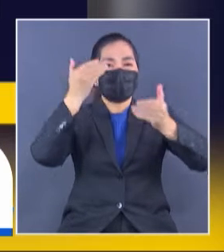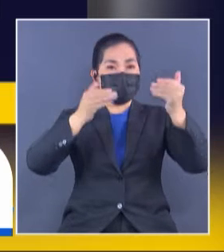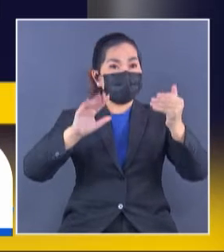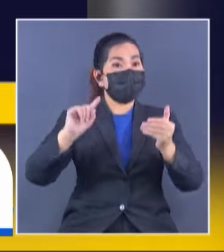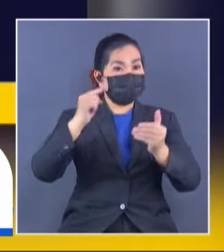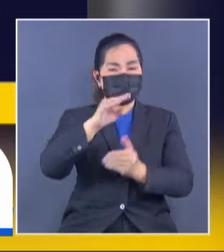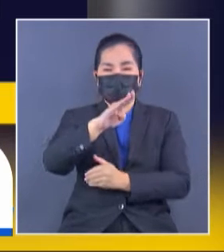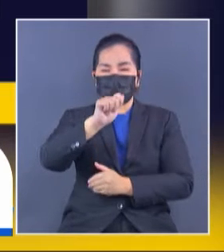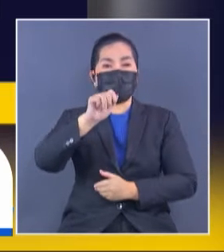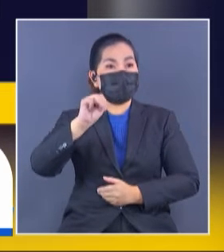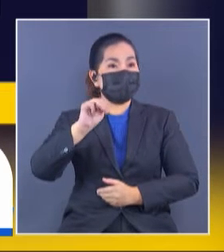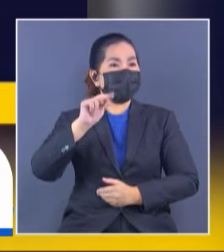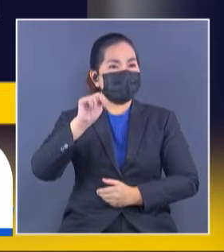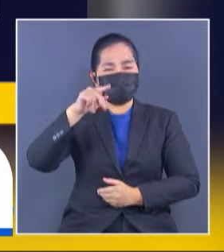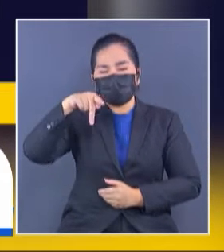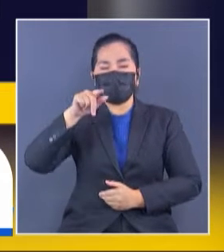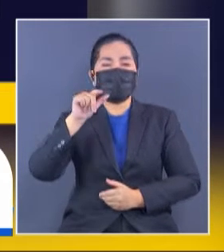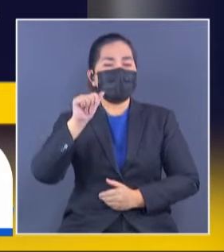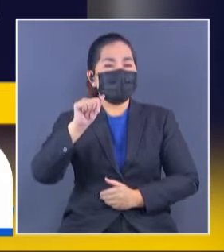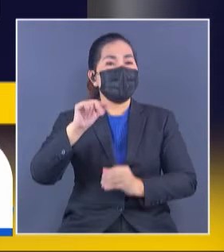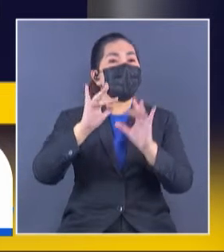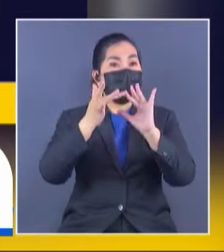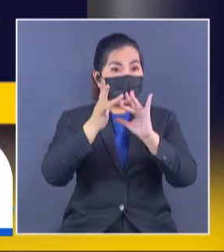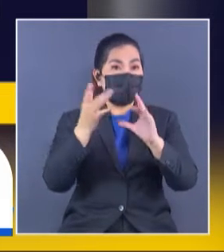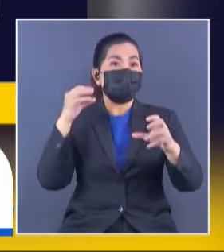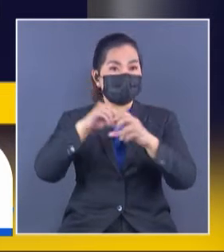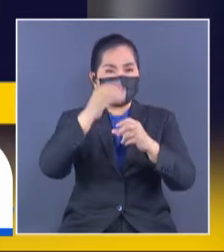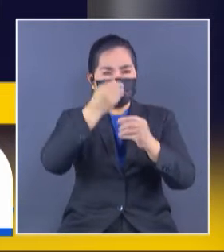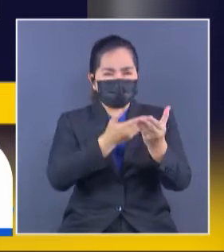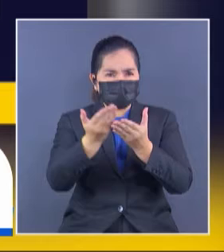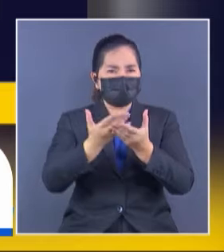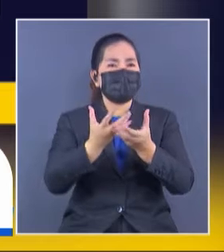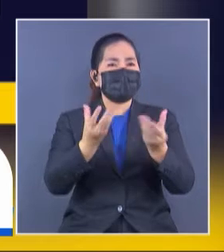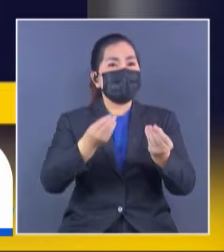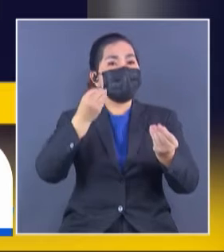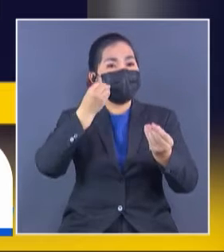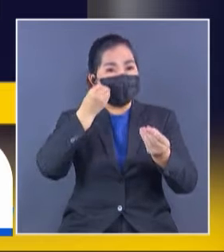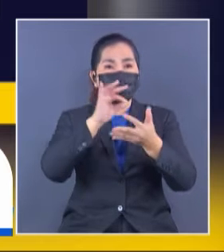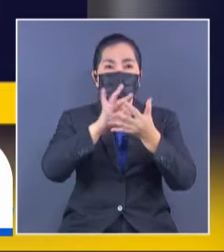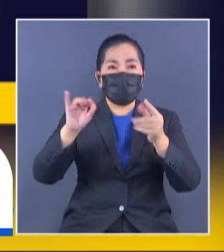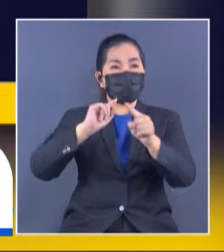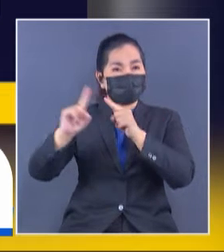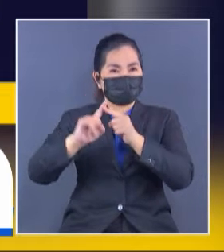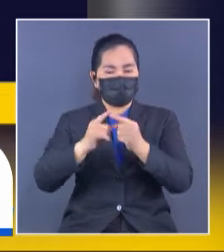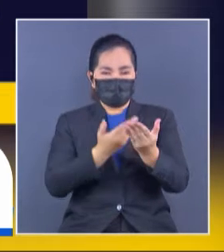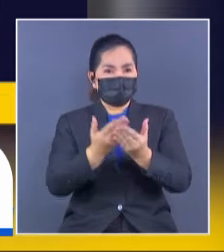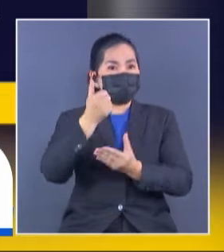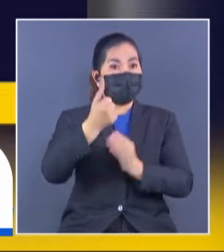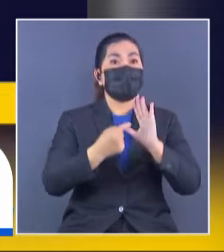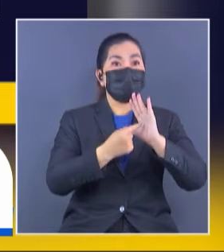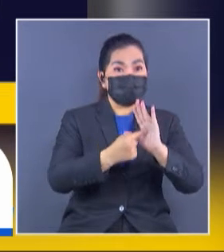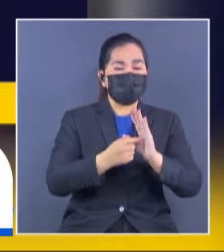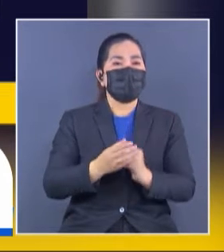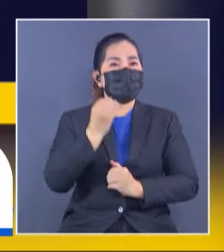ครับแบมเอ็นพีเอ inOnline marketplaceพัดอสังหาริมทรัพย์ราคาพิเศษทุกประเภทครับไม่ว่าจะเป็น